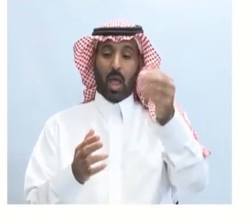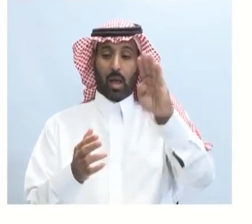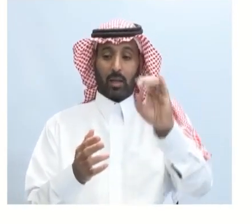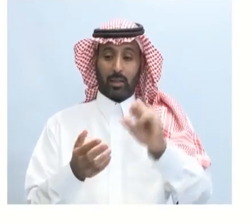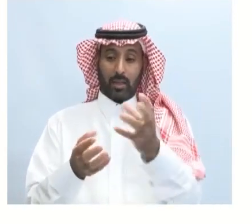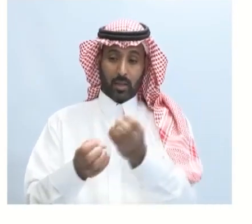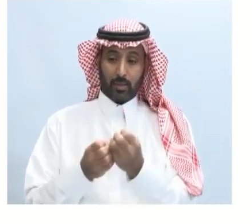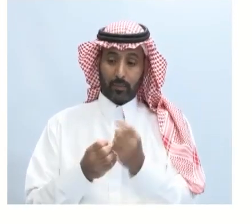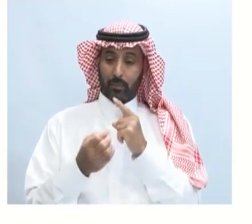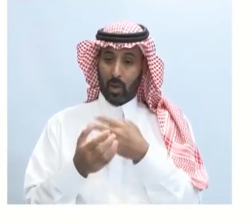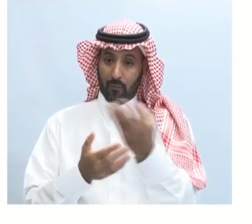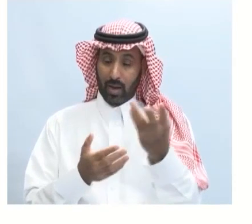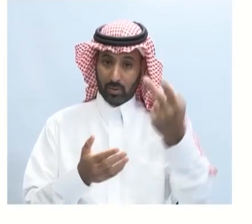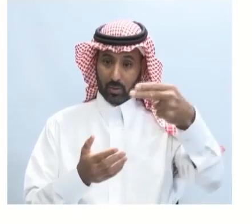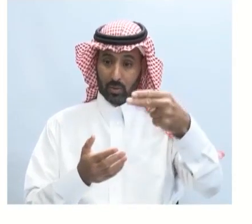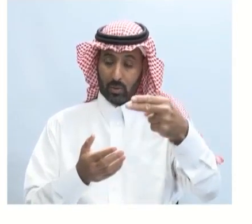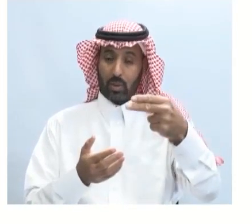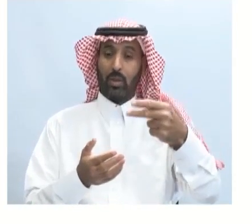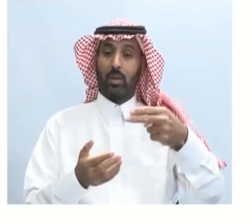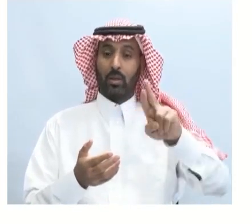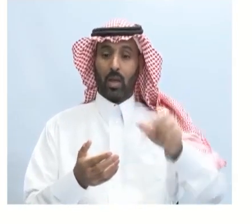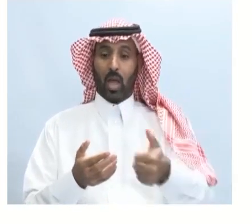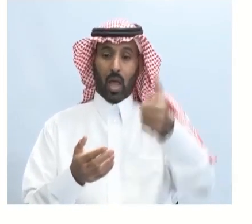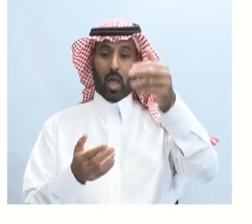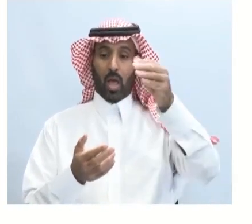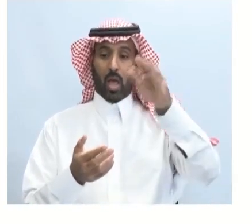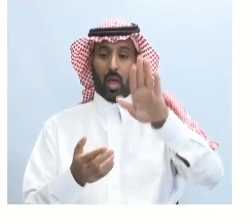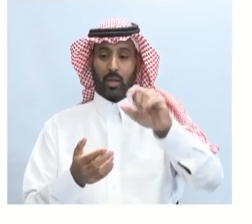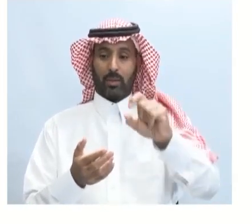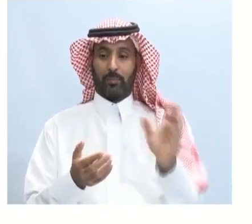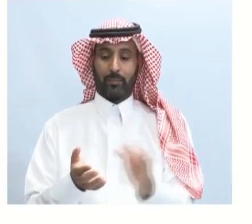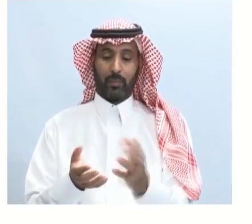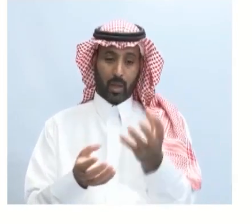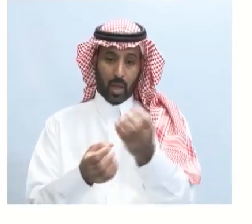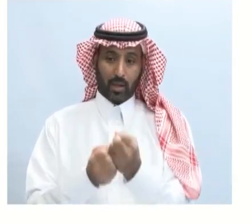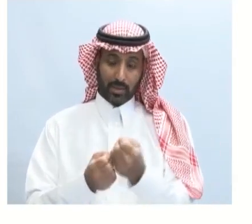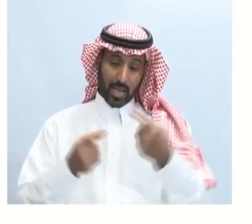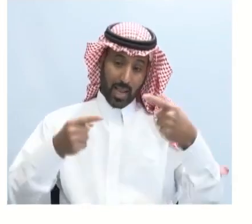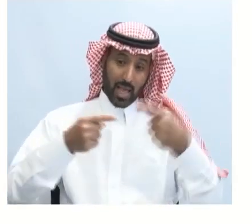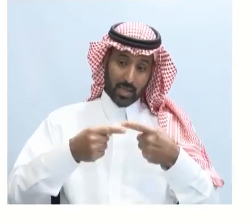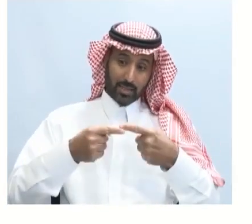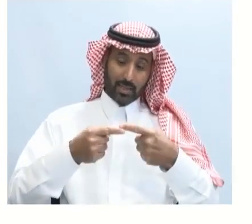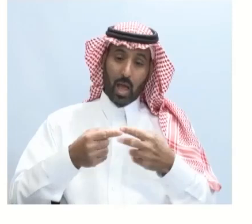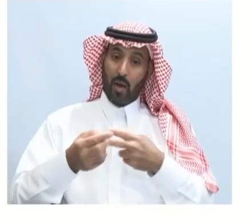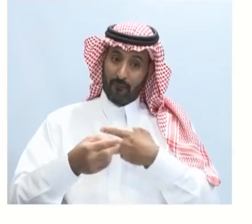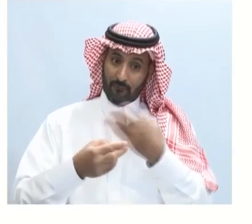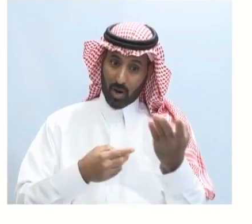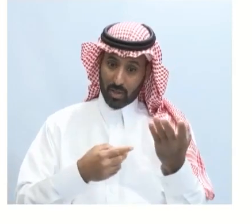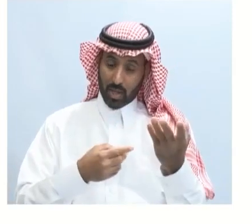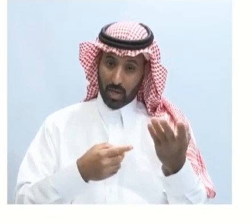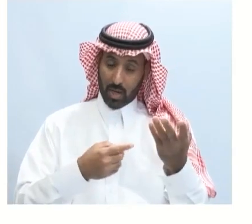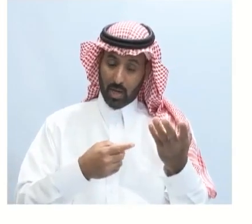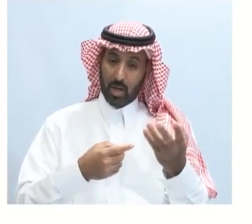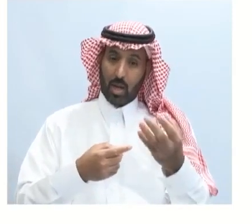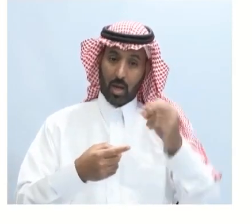اكسجين او فقد هيدروجين يصبح اكسده الاختزال العكس فقدان